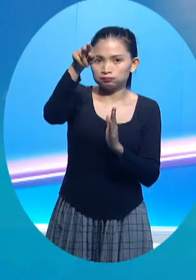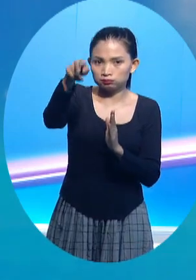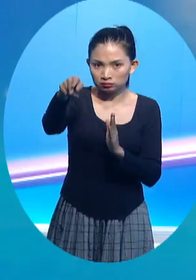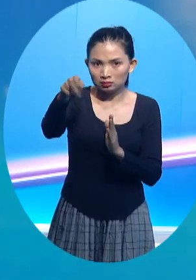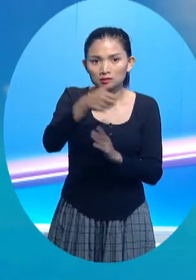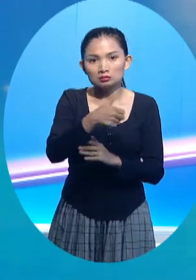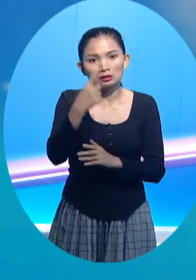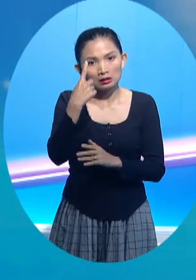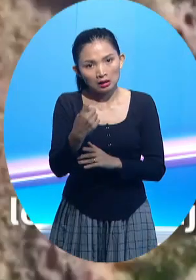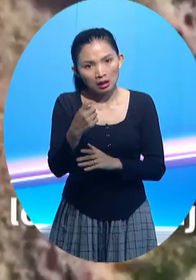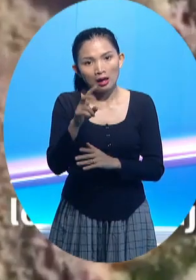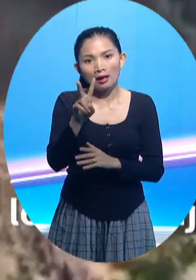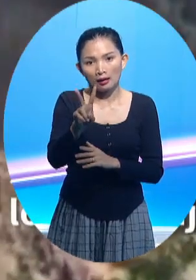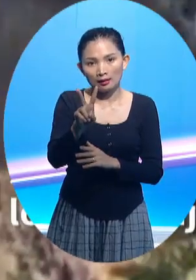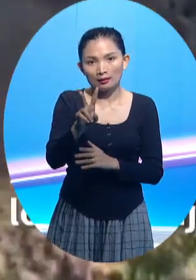Israel.